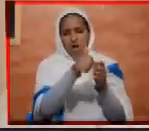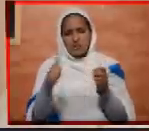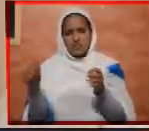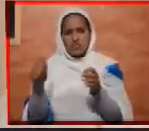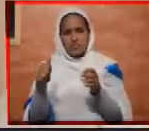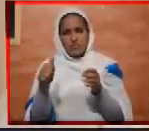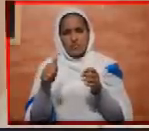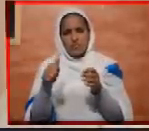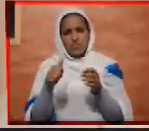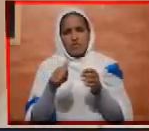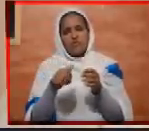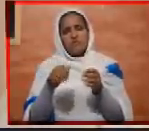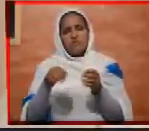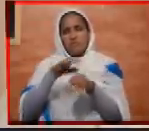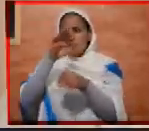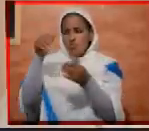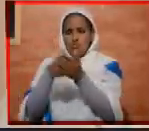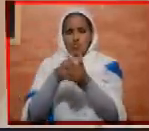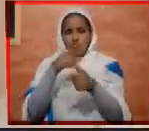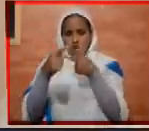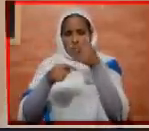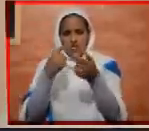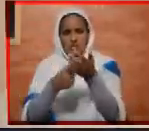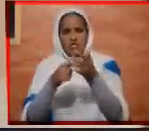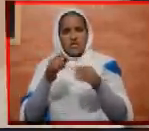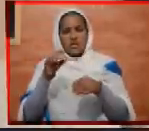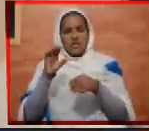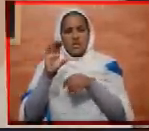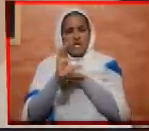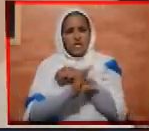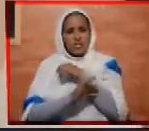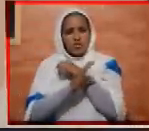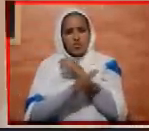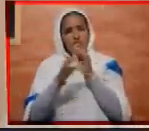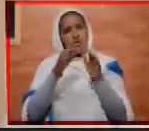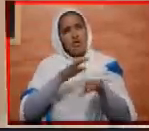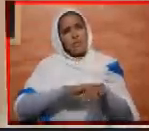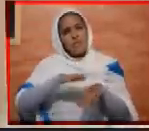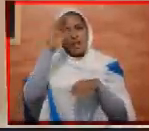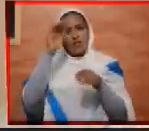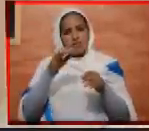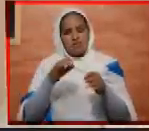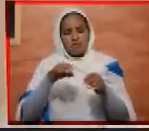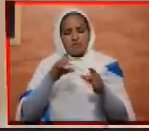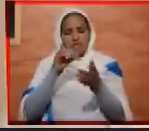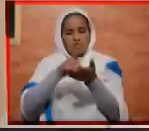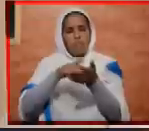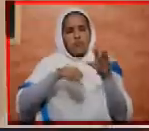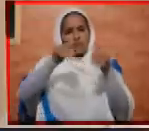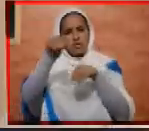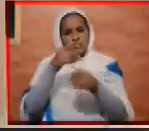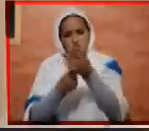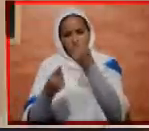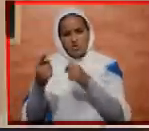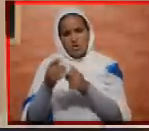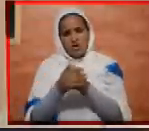ሰው መንፈሳዊ ብዙ ስለሆነ እውቀቱም ስለጨመረ ትንሽ